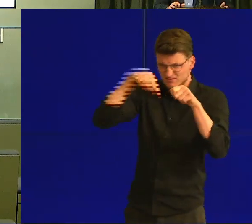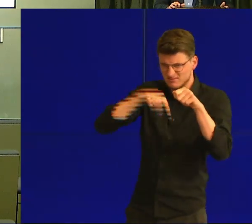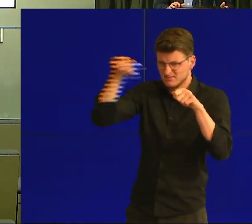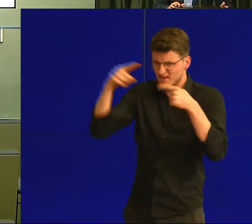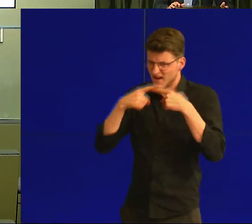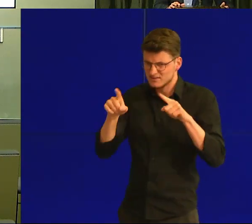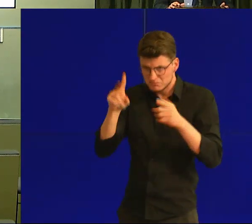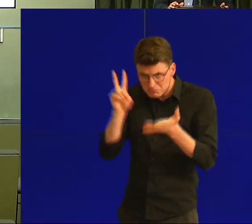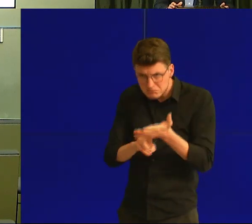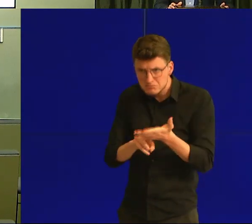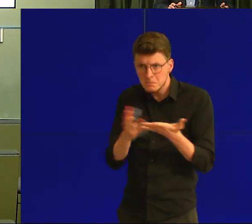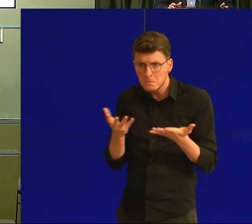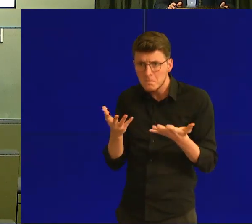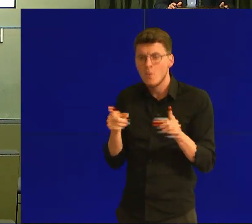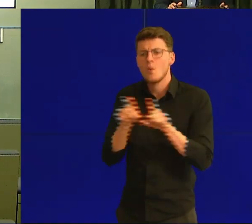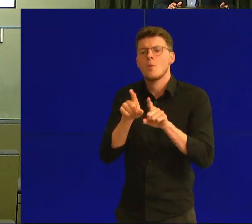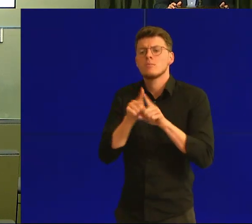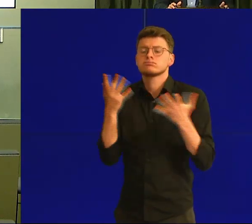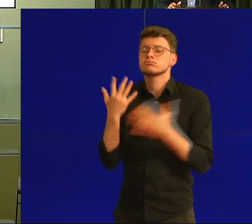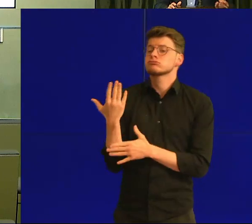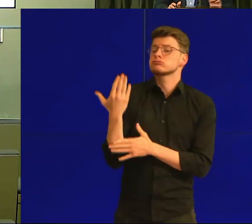qui maîtrise de nos ministres